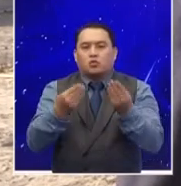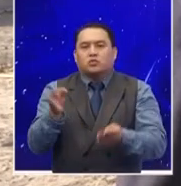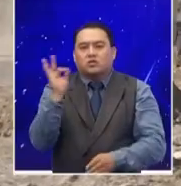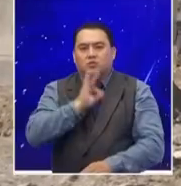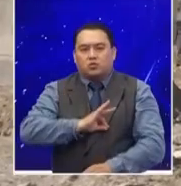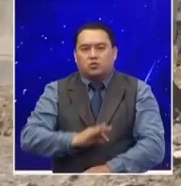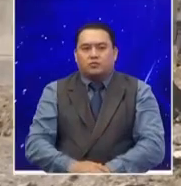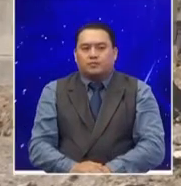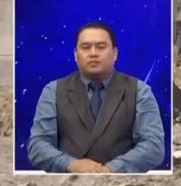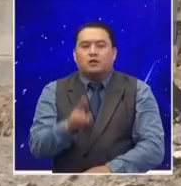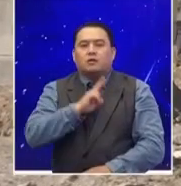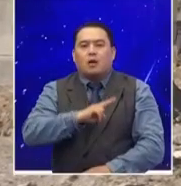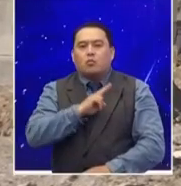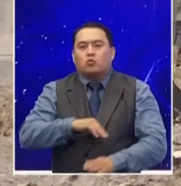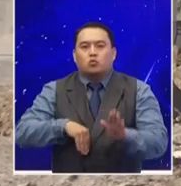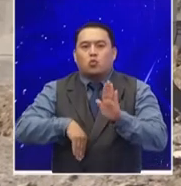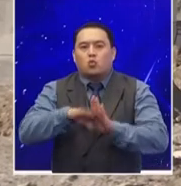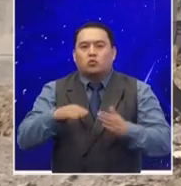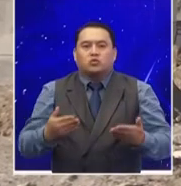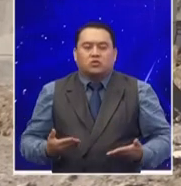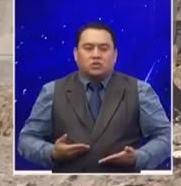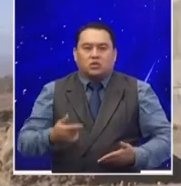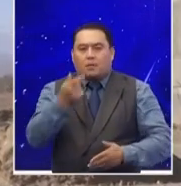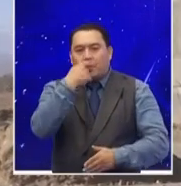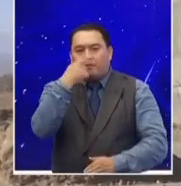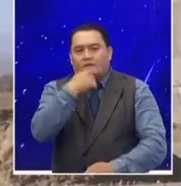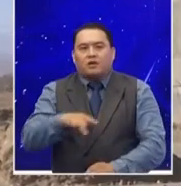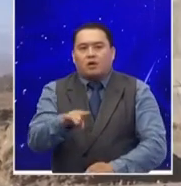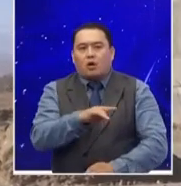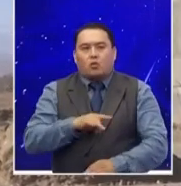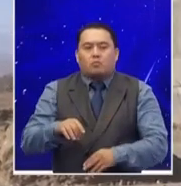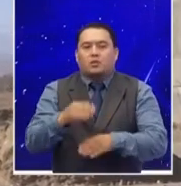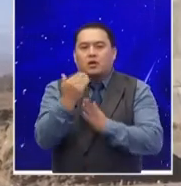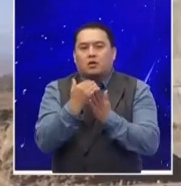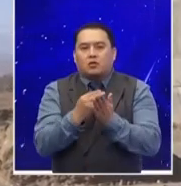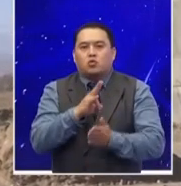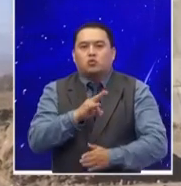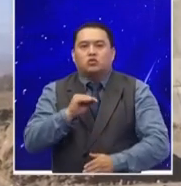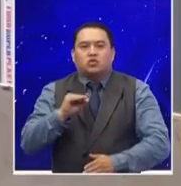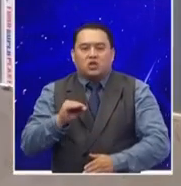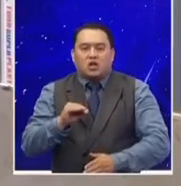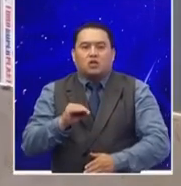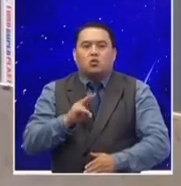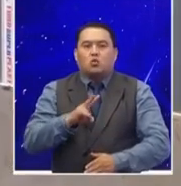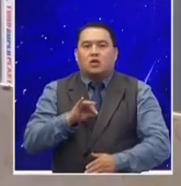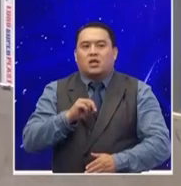эксплуатацию. Работы по улучшению жизни населения Панфиловского района ведутся и по программе «Нур-Узер». В жилом массиве Нуркент округа Пиджим строятся